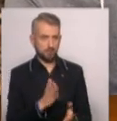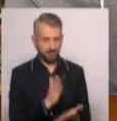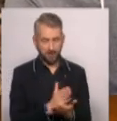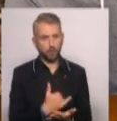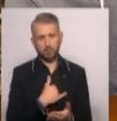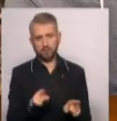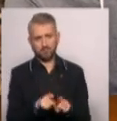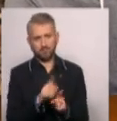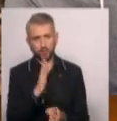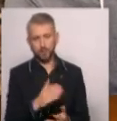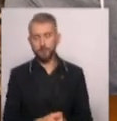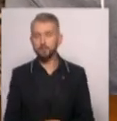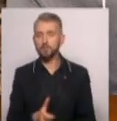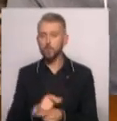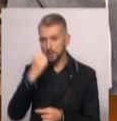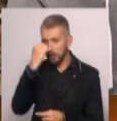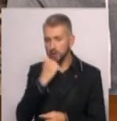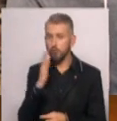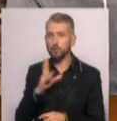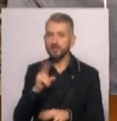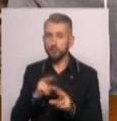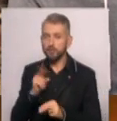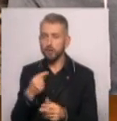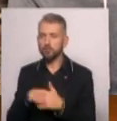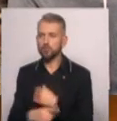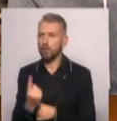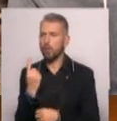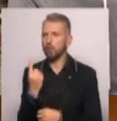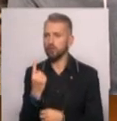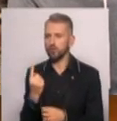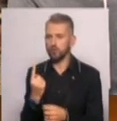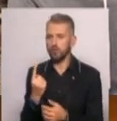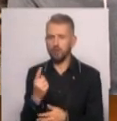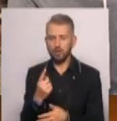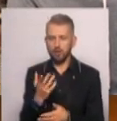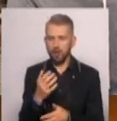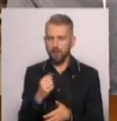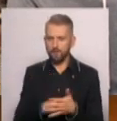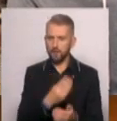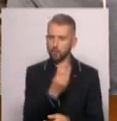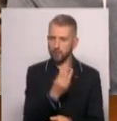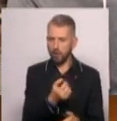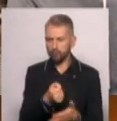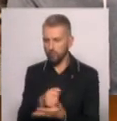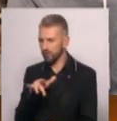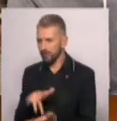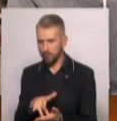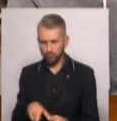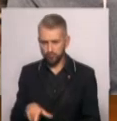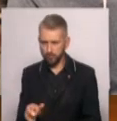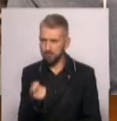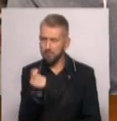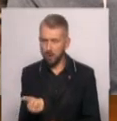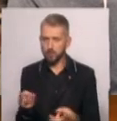Угу. Так, пане Сергію, дуже дякую. Будемо дуже сподіватися, тому що одного цього великого від Троєщини до центру мало. Треба ще якихось